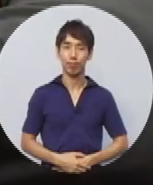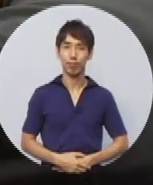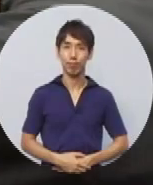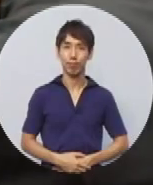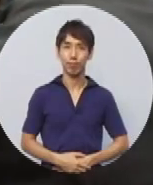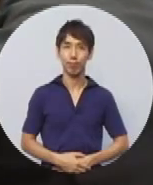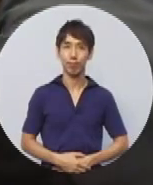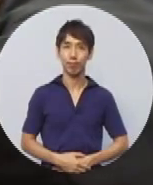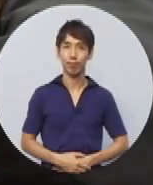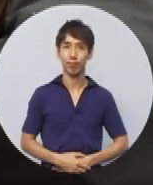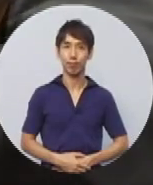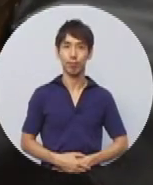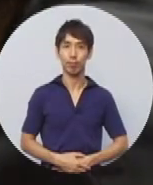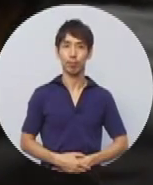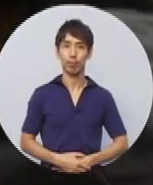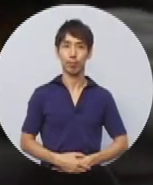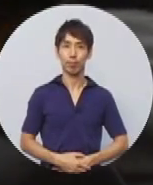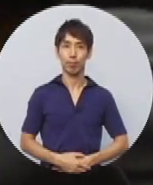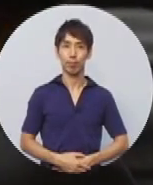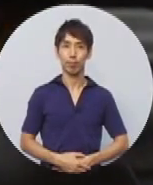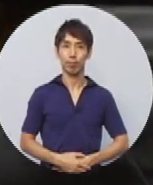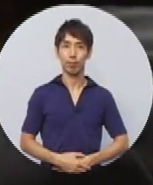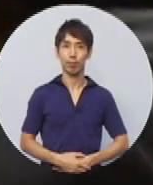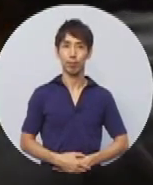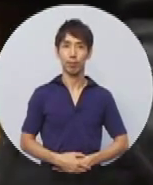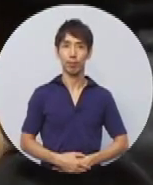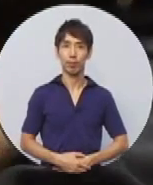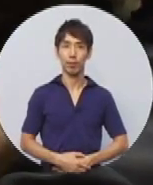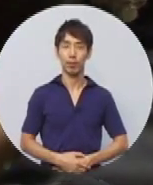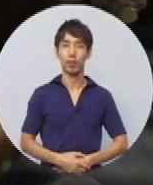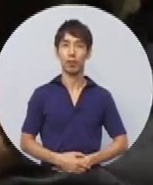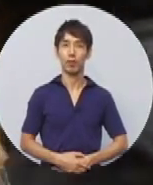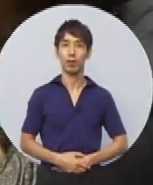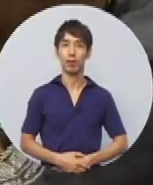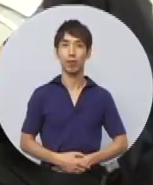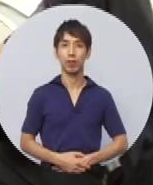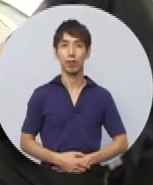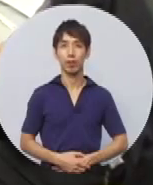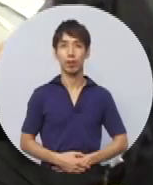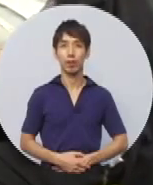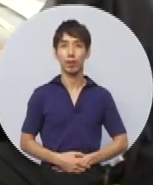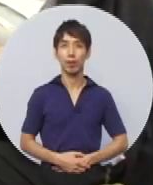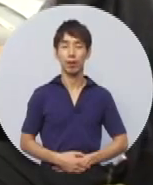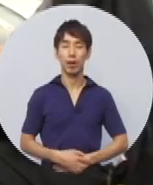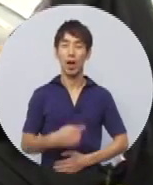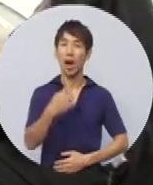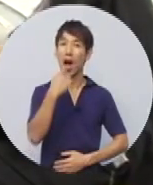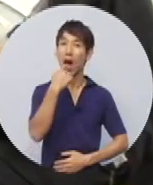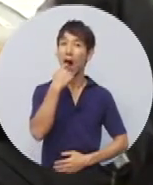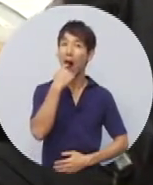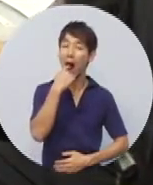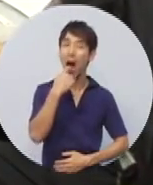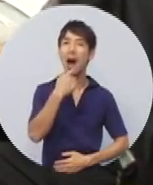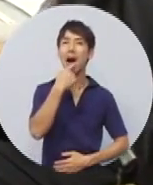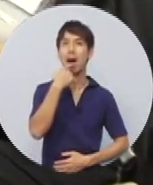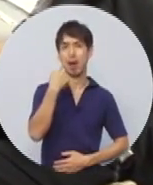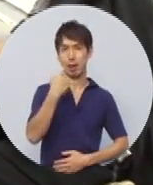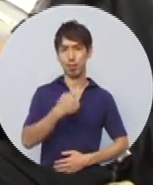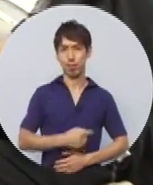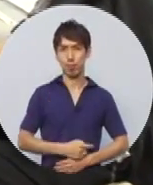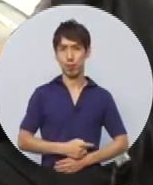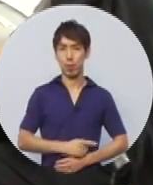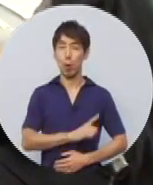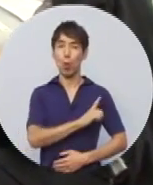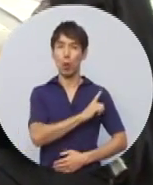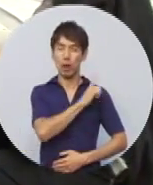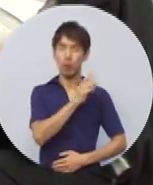手だね。え、ごめんね。お口の中がちょっと赤いんですけど、はい、このお熱も